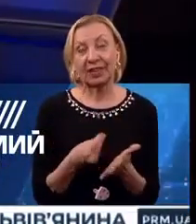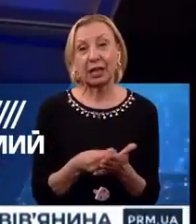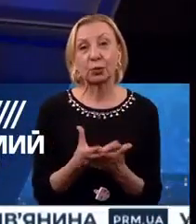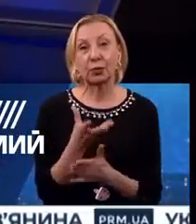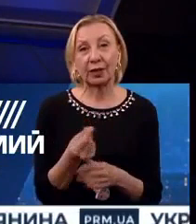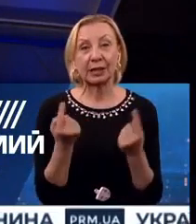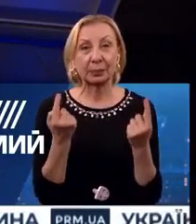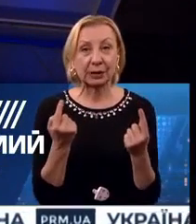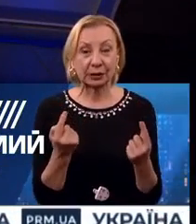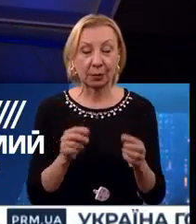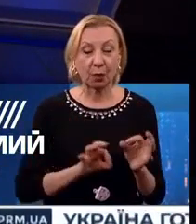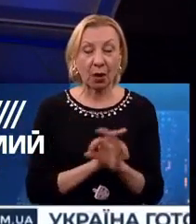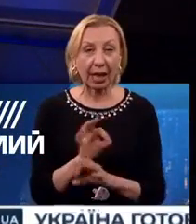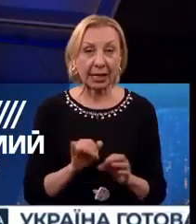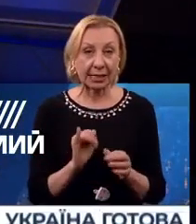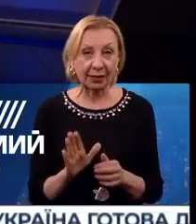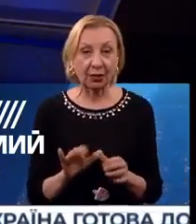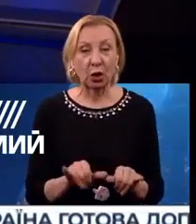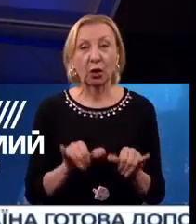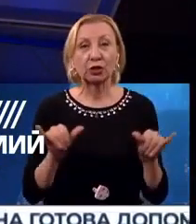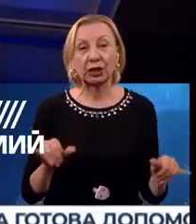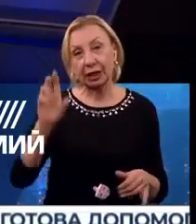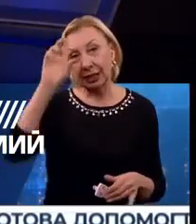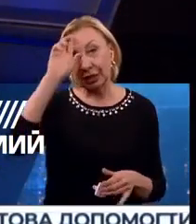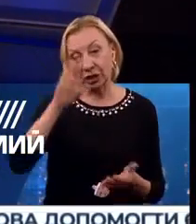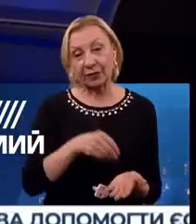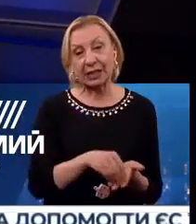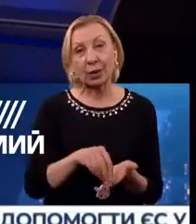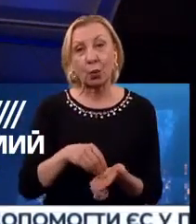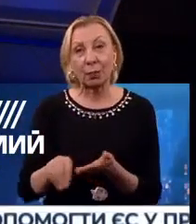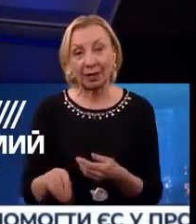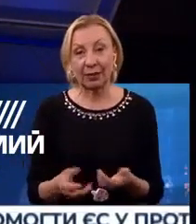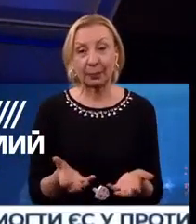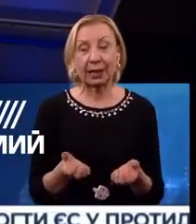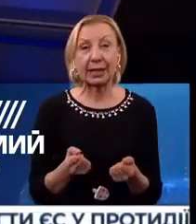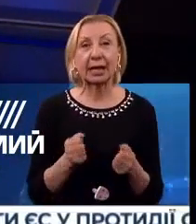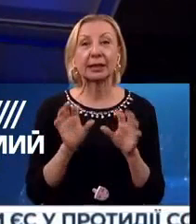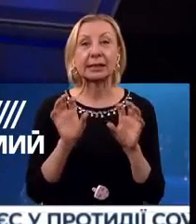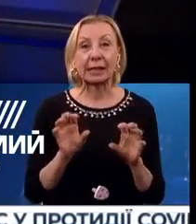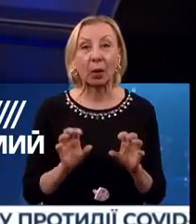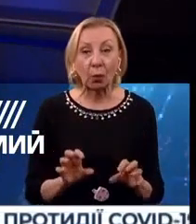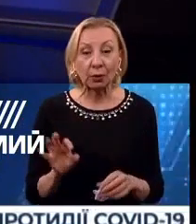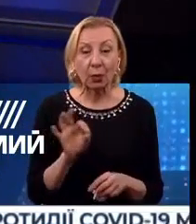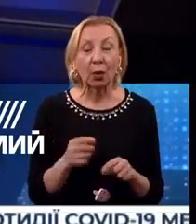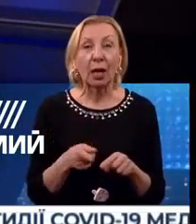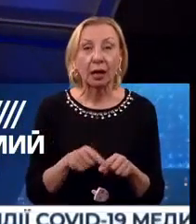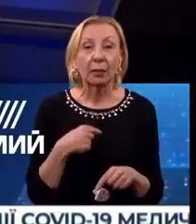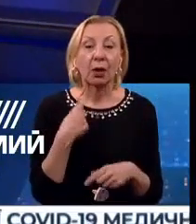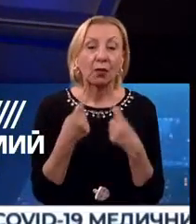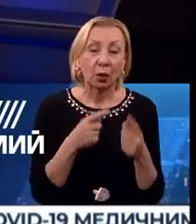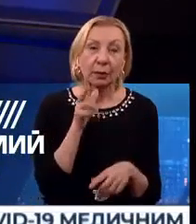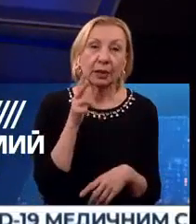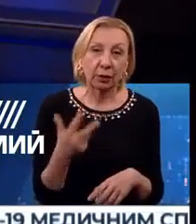масштабних інфраструктурних проєктів, розширення державних закупівель, прийняти врешті закон, про який ми говоримо 3 роки,